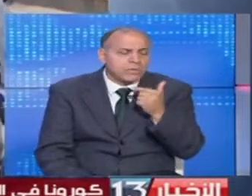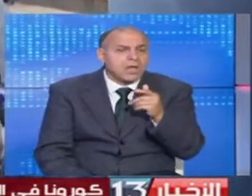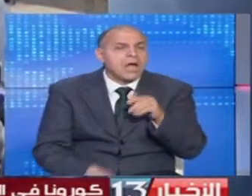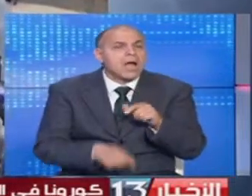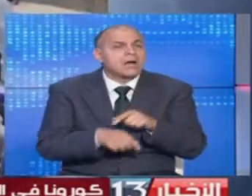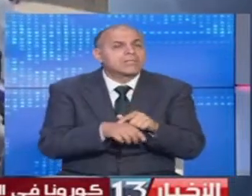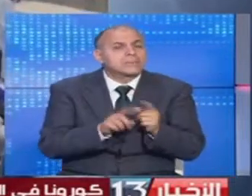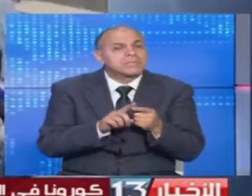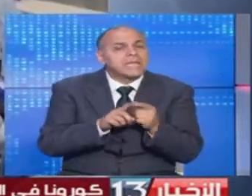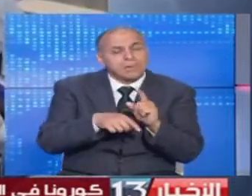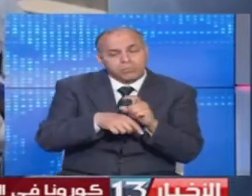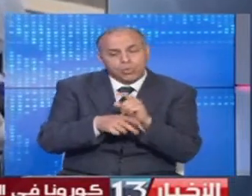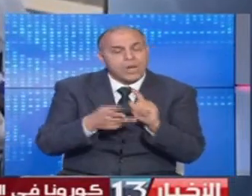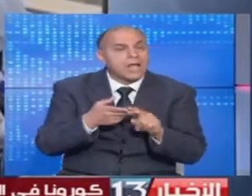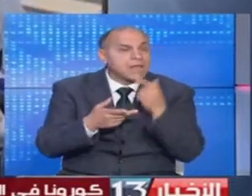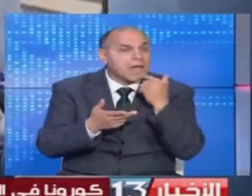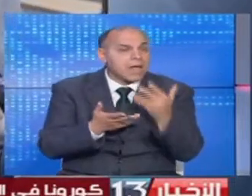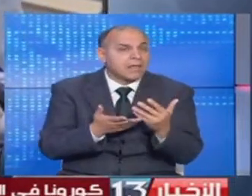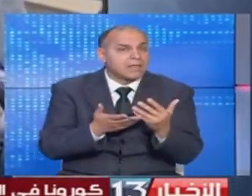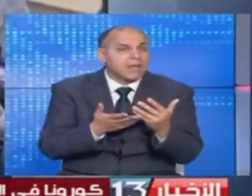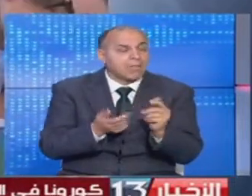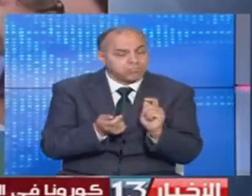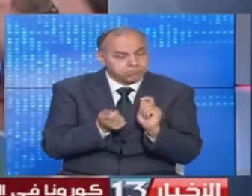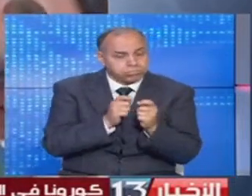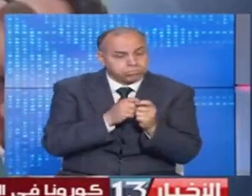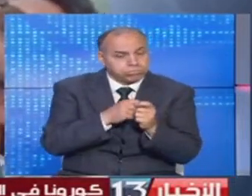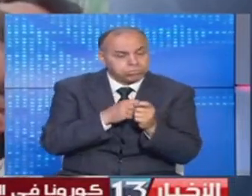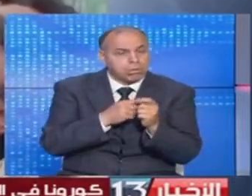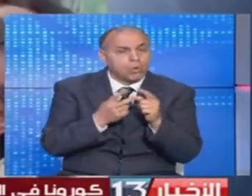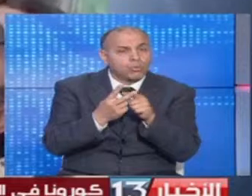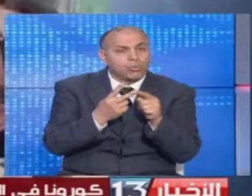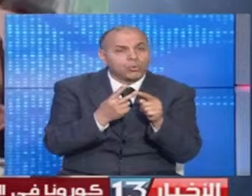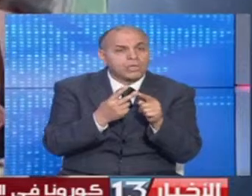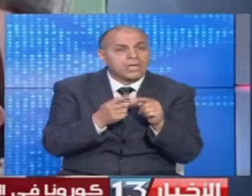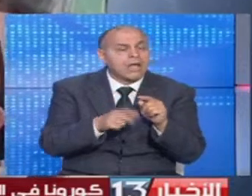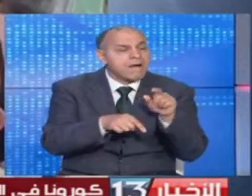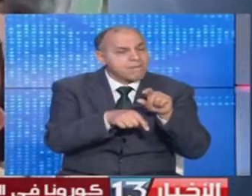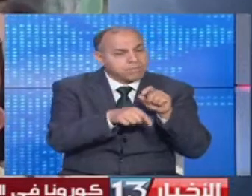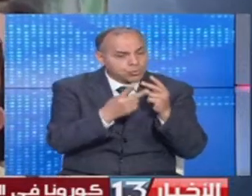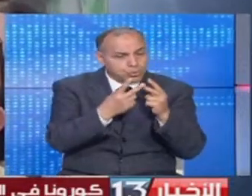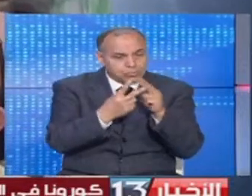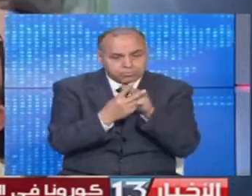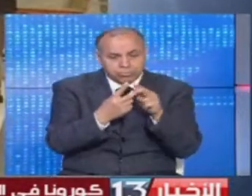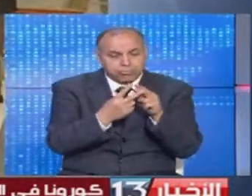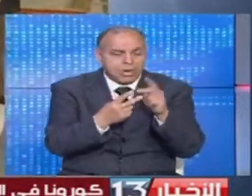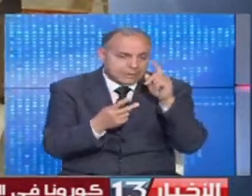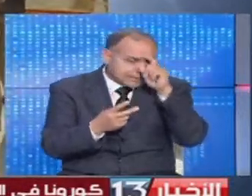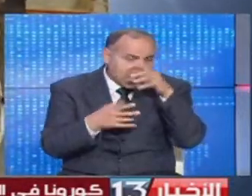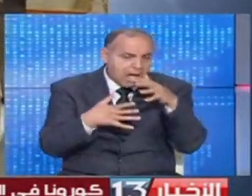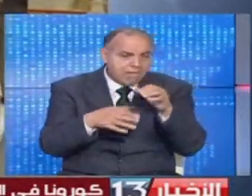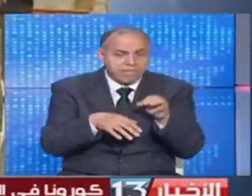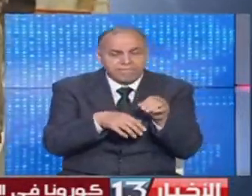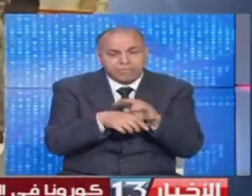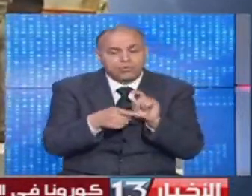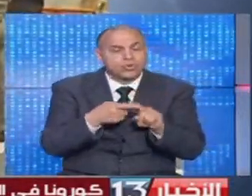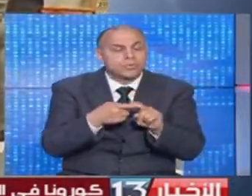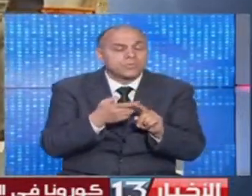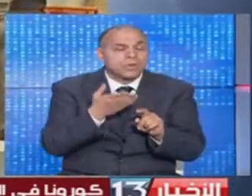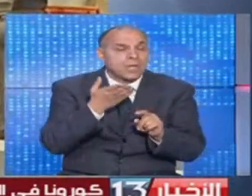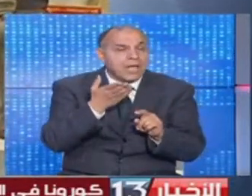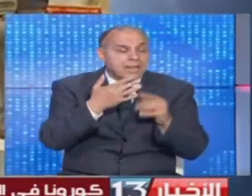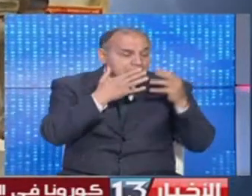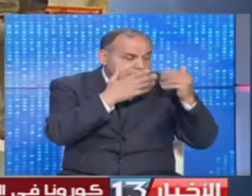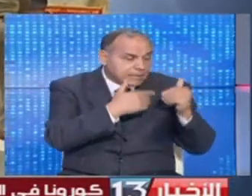ل خصائصها اذ تعدم تحور مزدوجه تح ملتفتين مقلق تين من الفيروس ومن